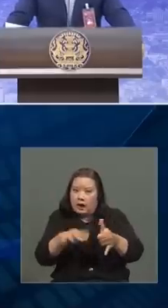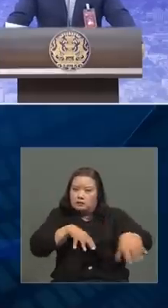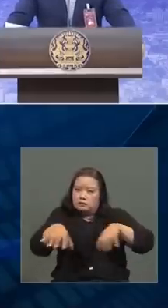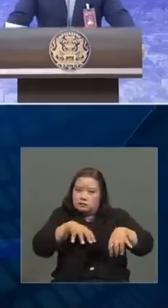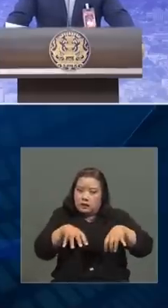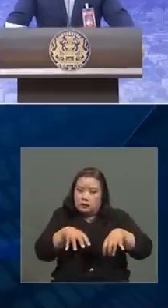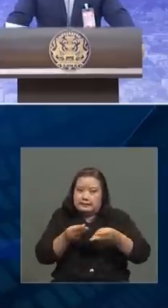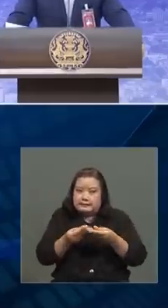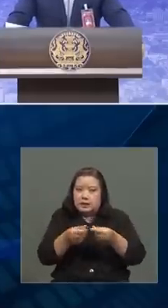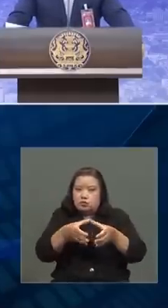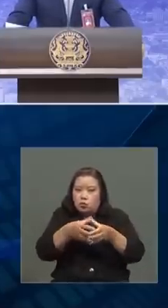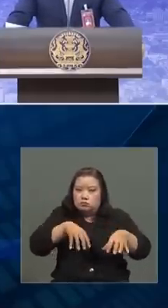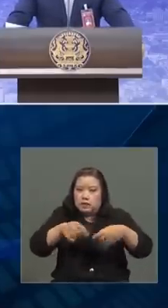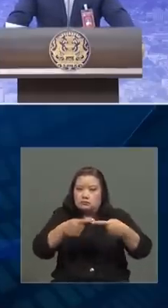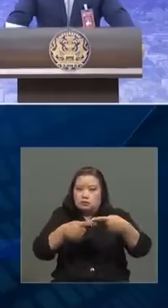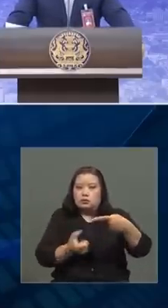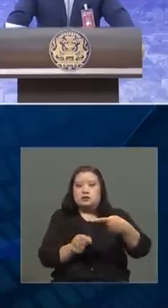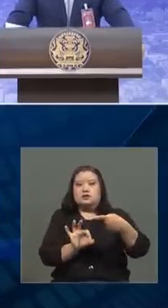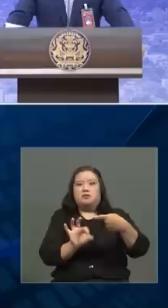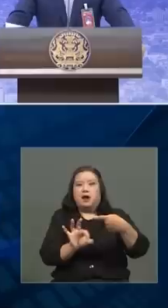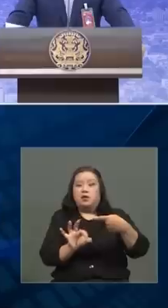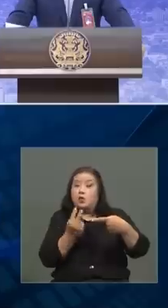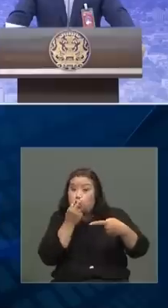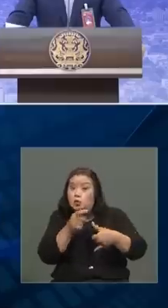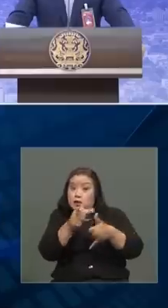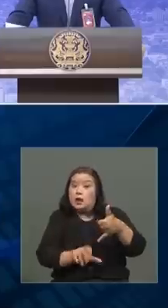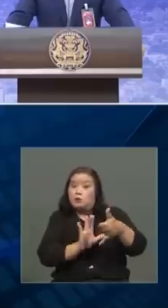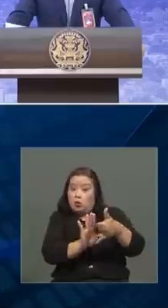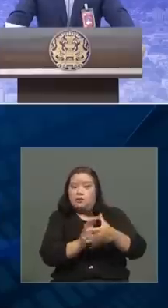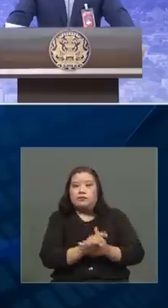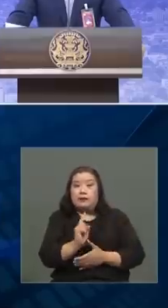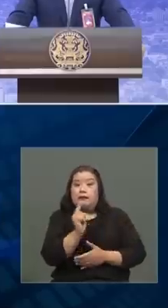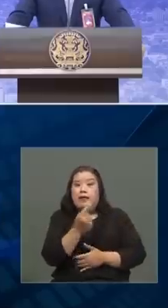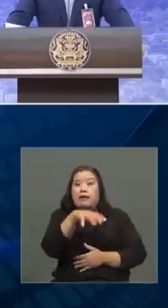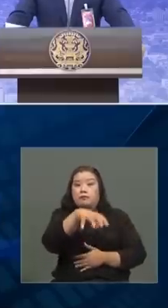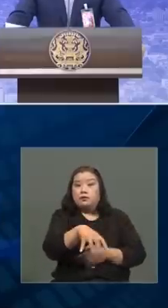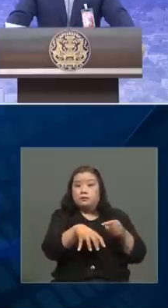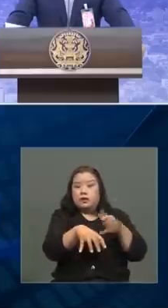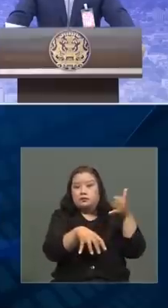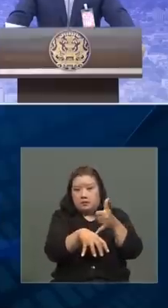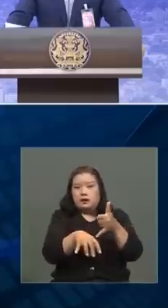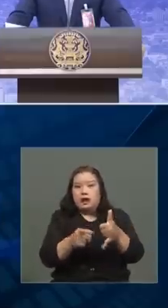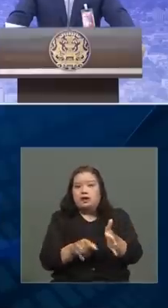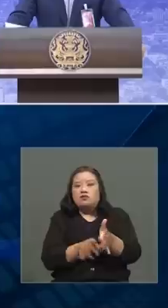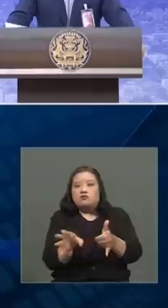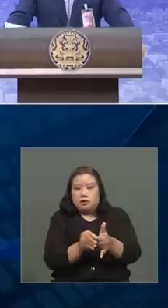ไล่ออกมาได้ 19อันดับที่ว่านี้นะครับสถานบันเทิงเป็นแบบที่ 1นะครับ